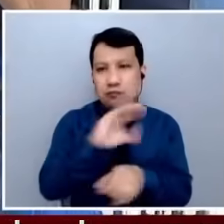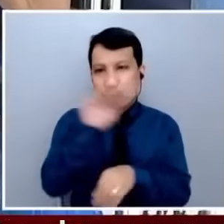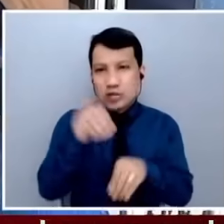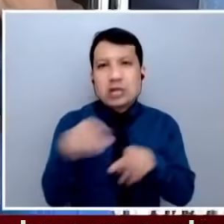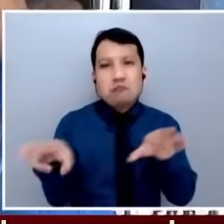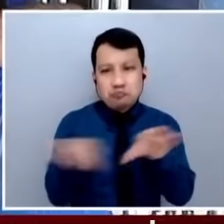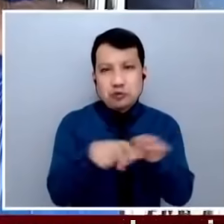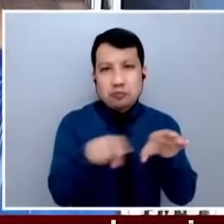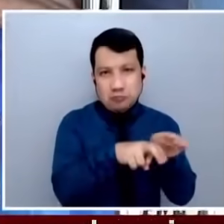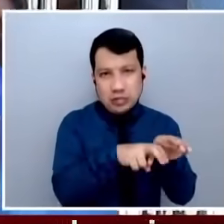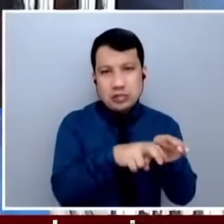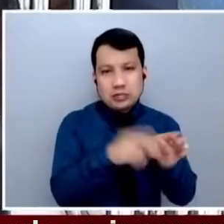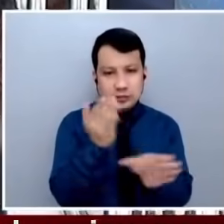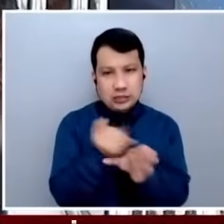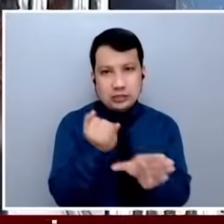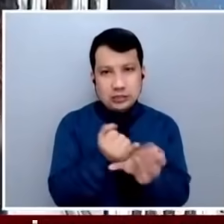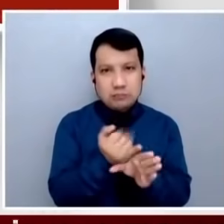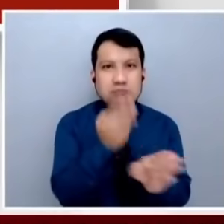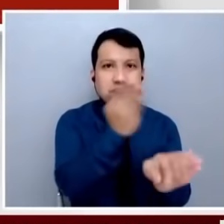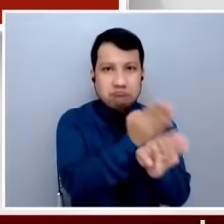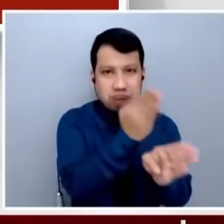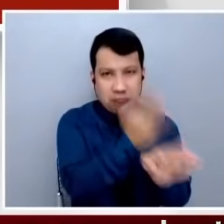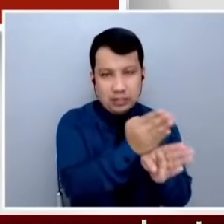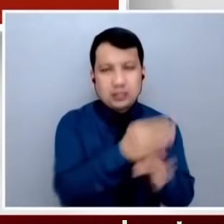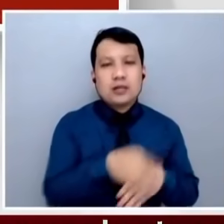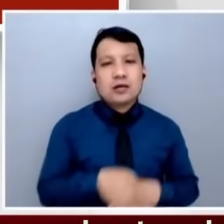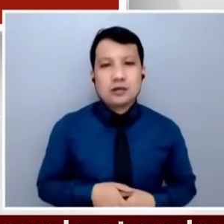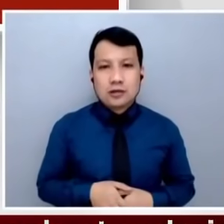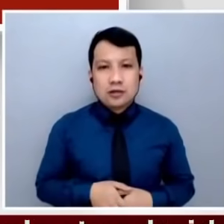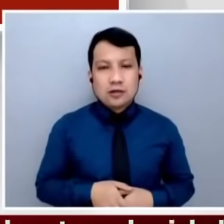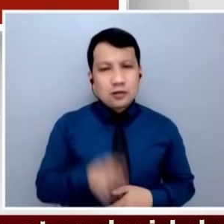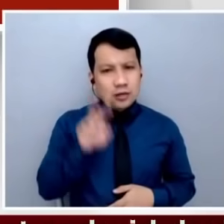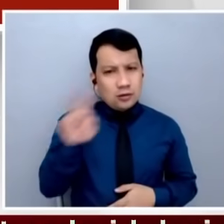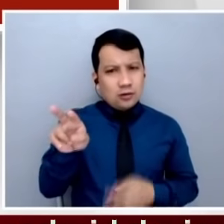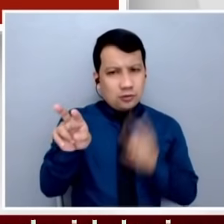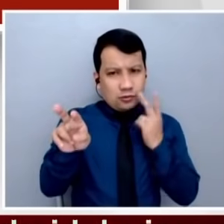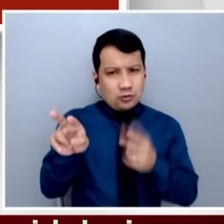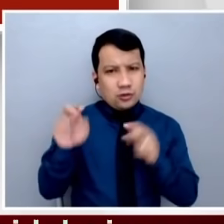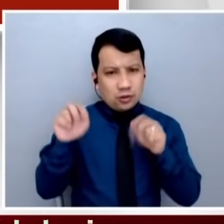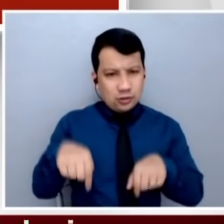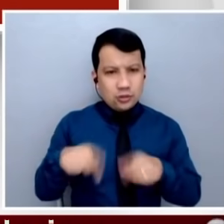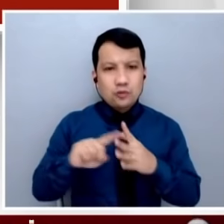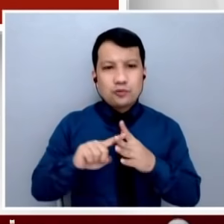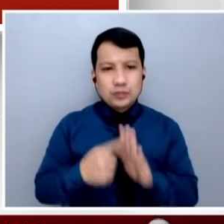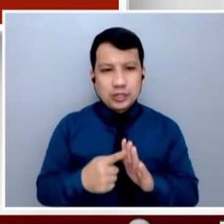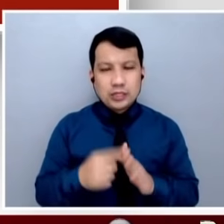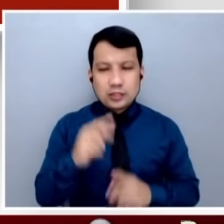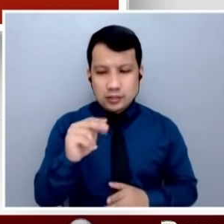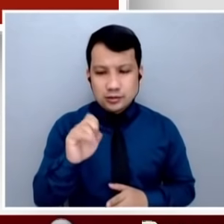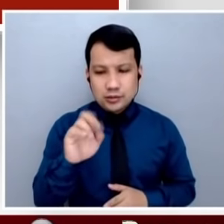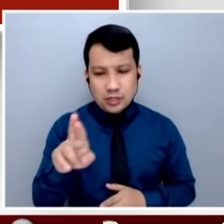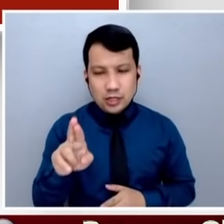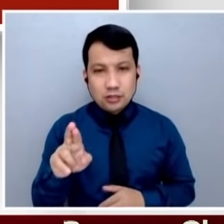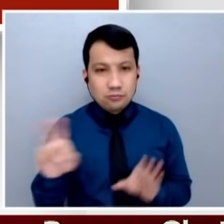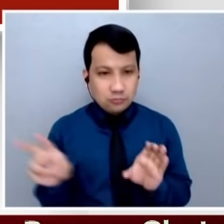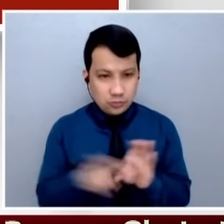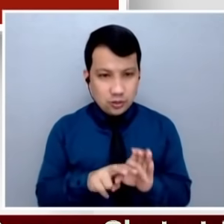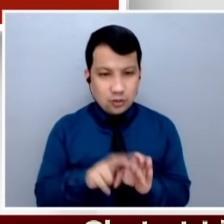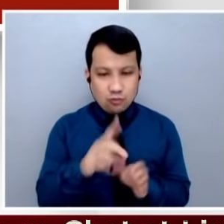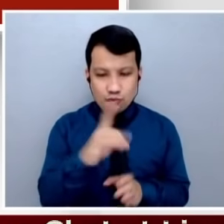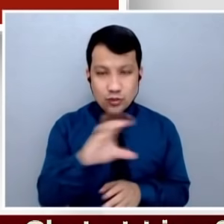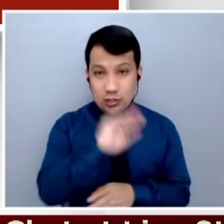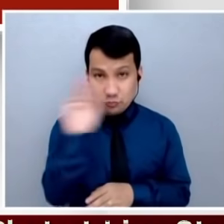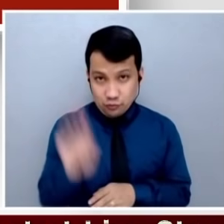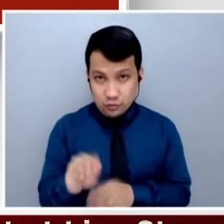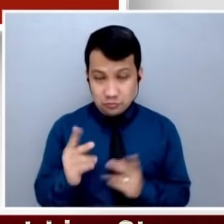ng pasahero sa jeep at bus. We are looking to pilot po dito sa Metro Manila. We are pushing for 100%. Pero yung proposal